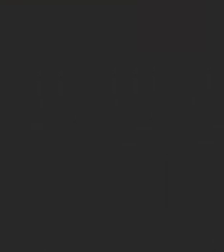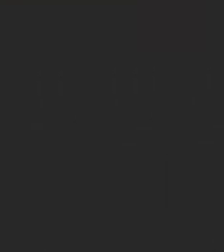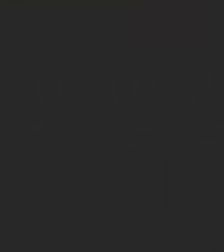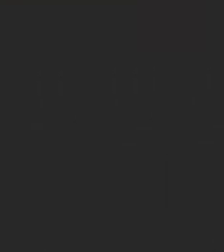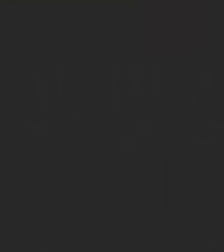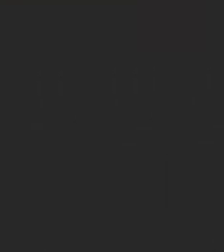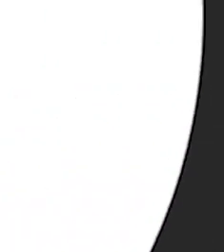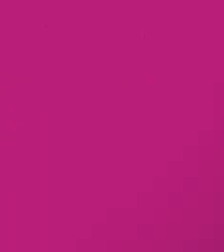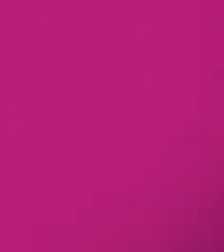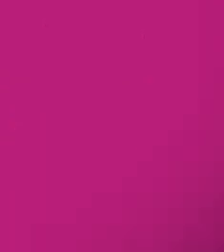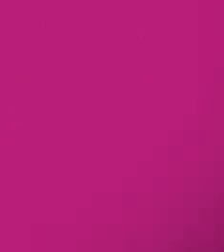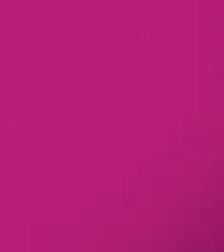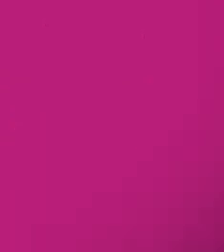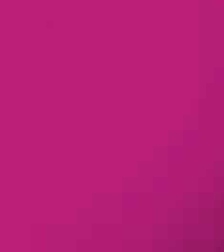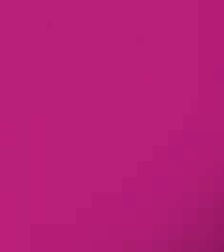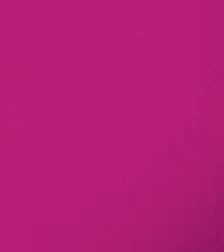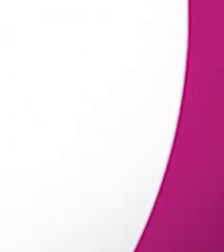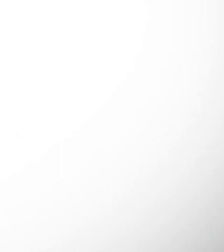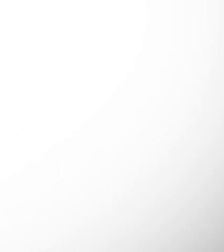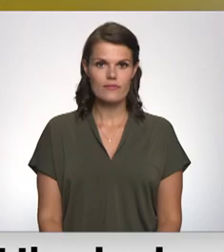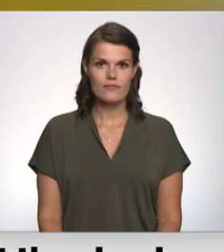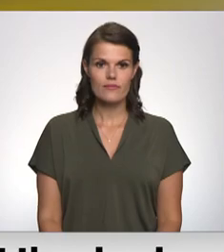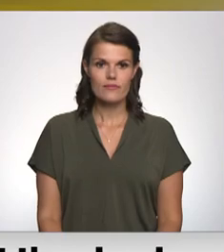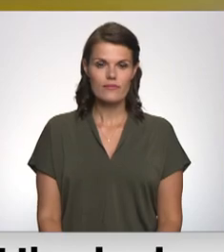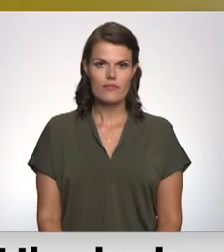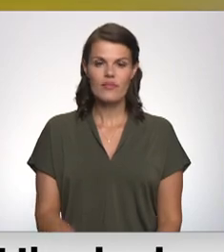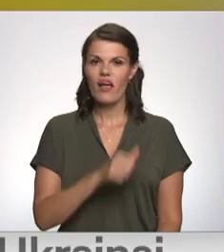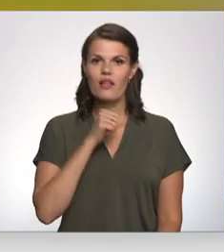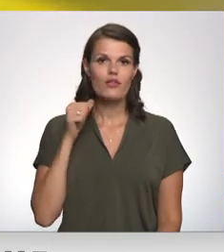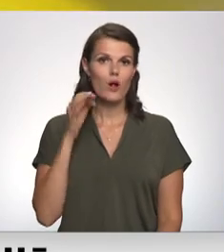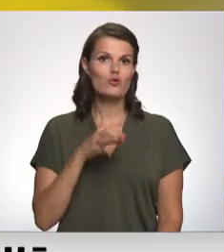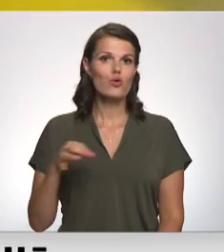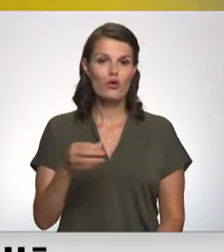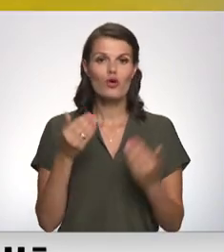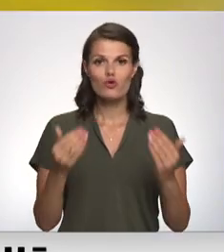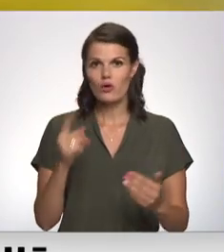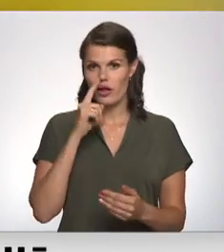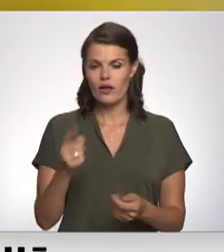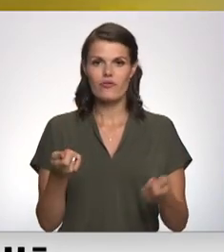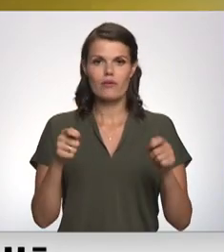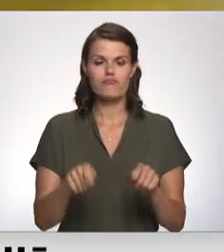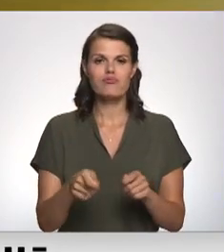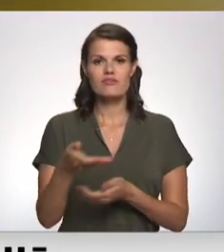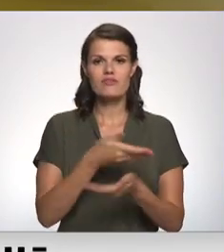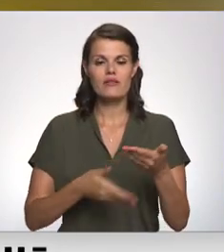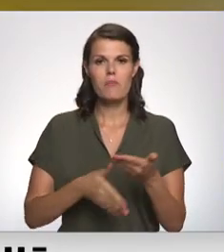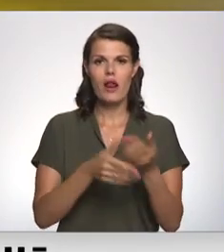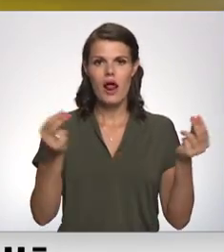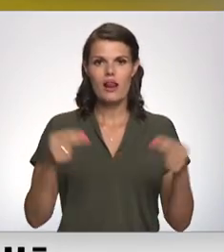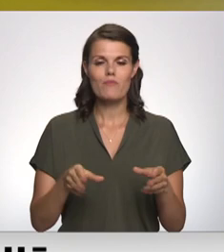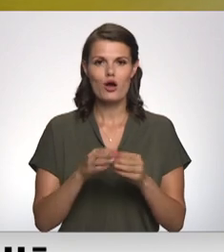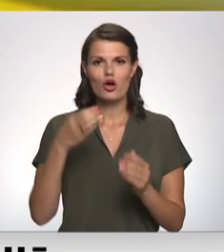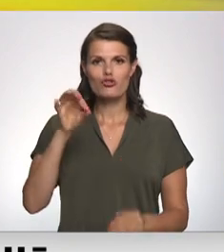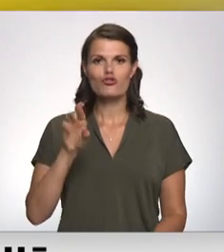Re, viss ēters ir te! Tāls novads šonedēļ noslēdzis sadarbības un palīdzības līgumu ar